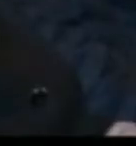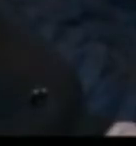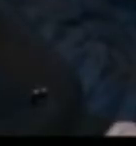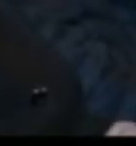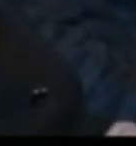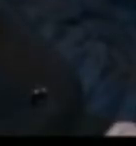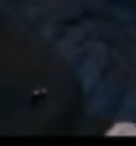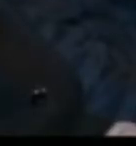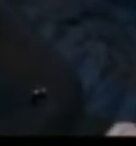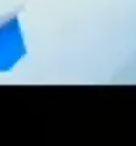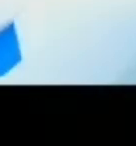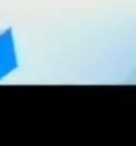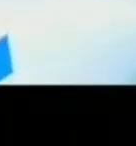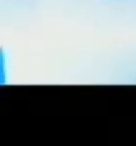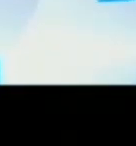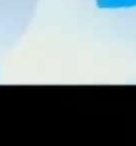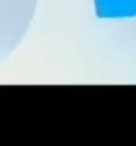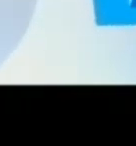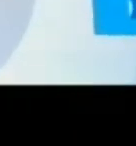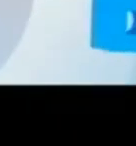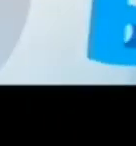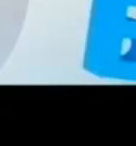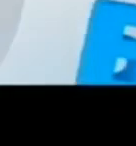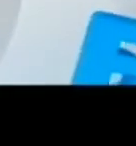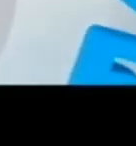тұсауы кесілді.